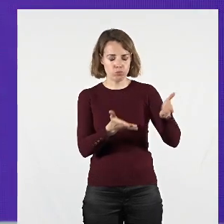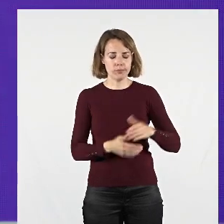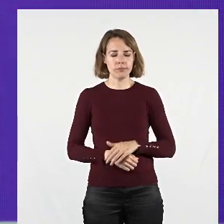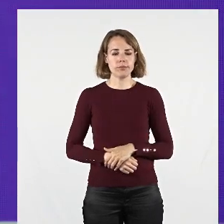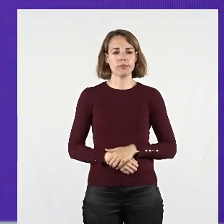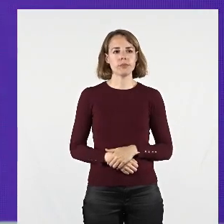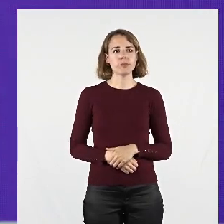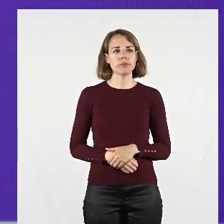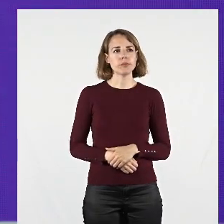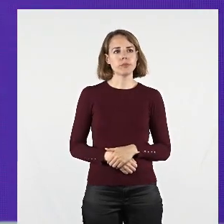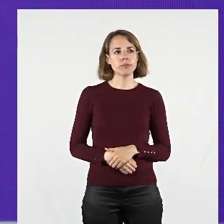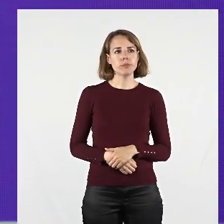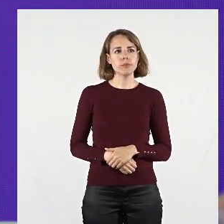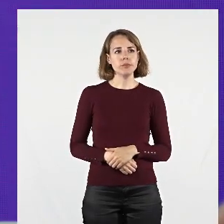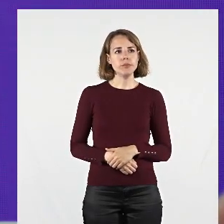C'est à vous.